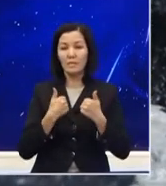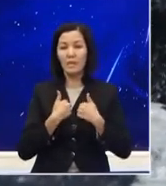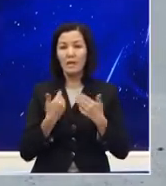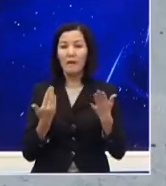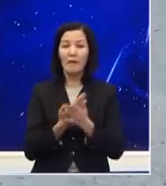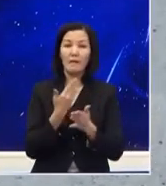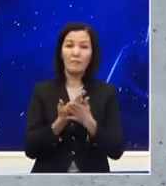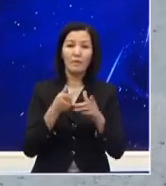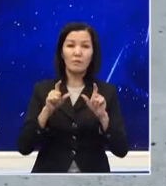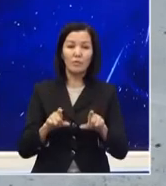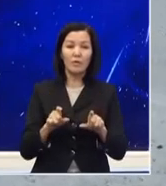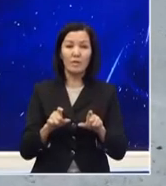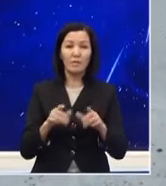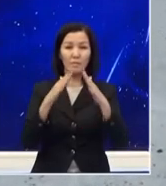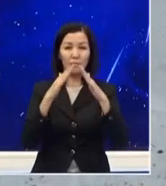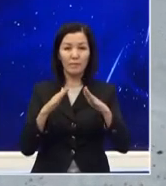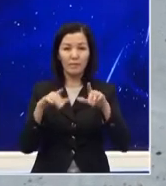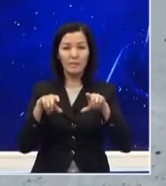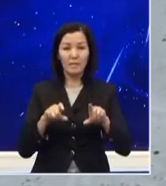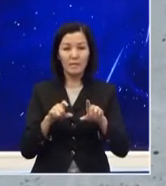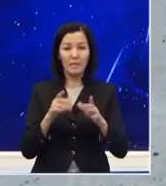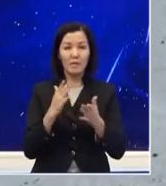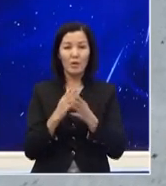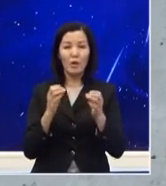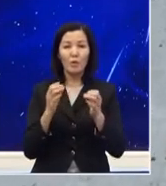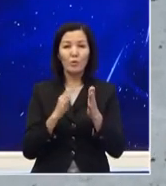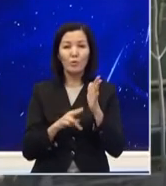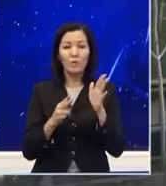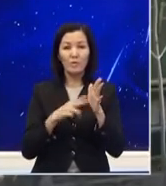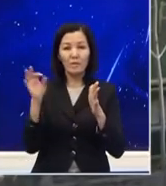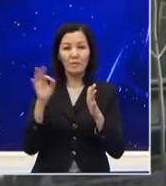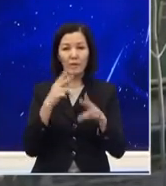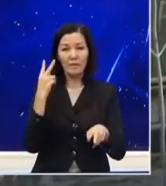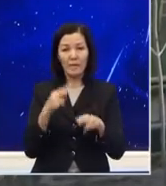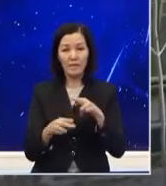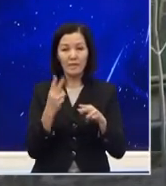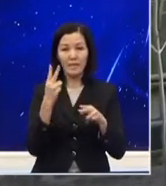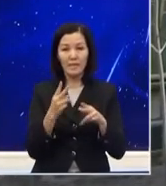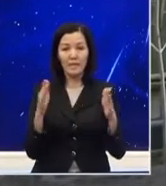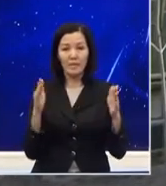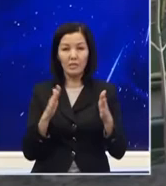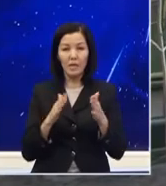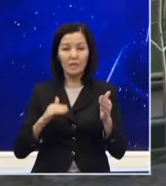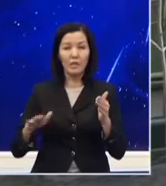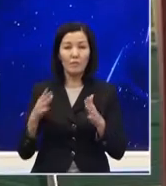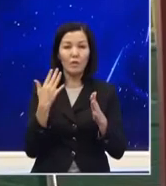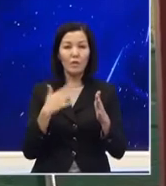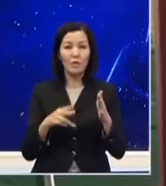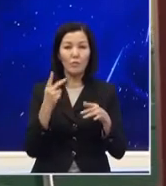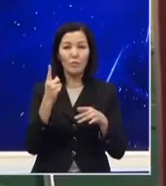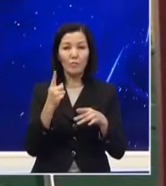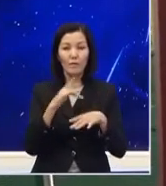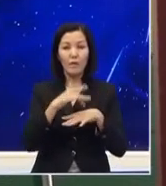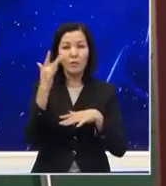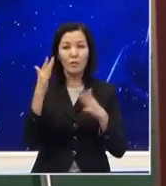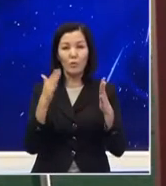беседкалар. 17 дворының енді 97% жасалып тұр барлық дворларда. Осылайша қос шағын ауданда 51 көп қабатты тұрғын үйдің